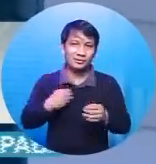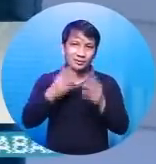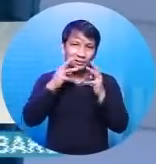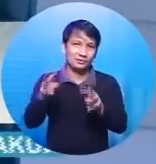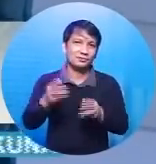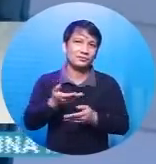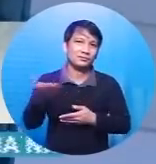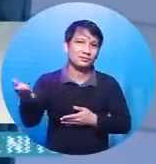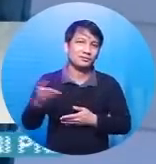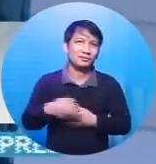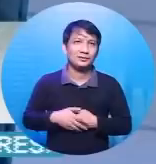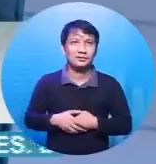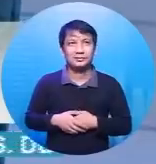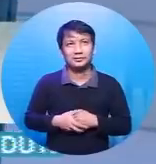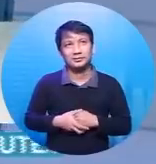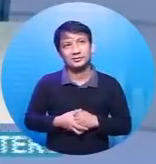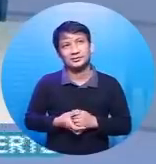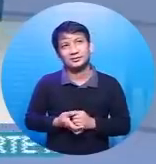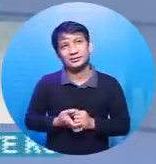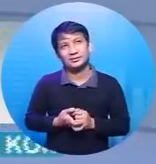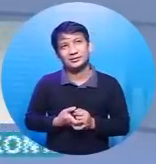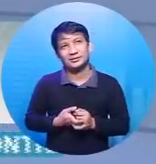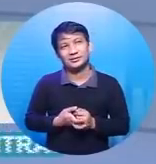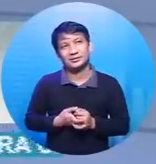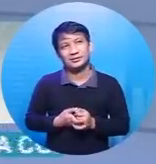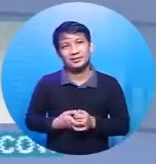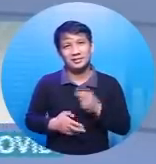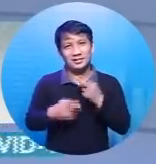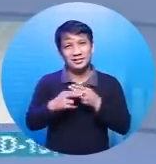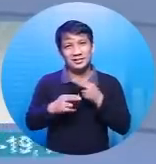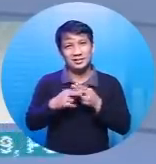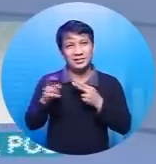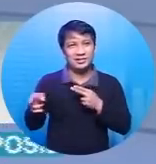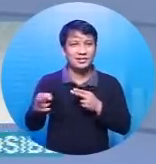nanonood. Nanonood. Ano, anong pangalan niyo po?